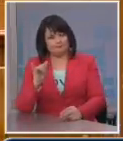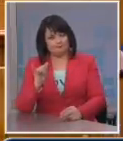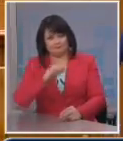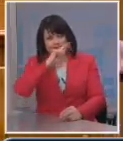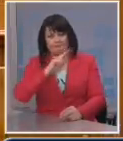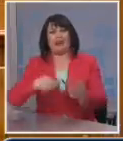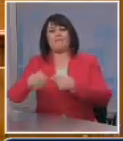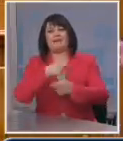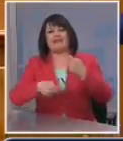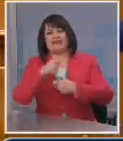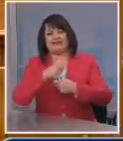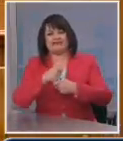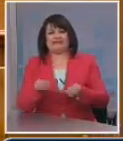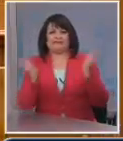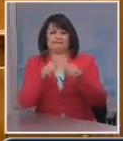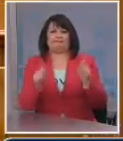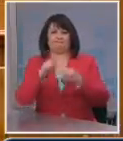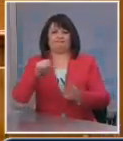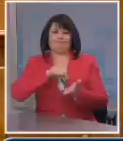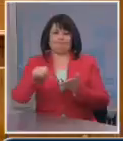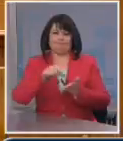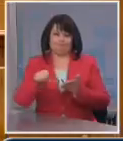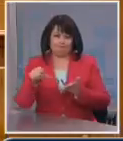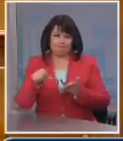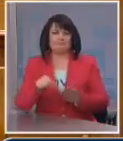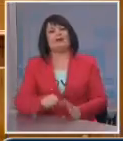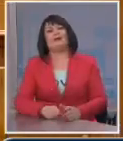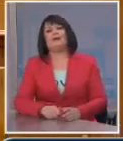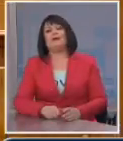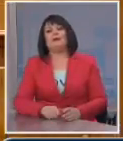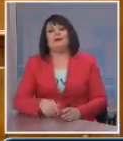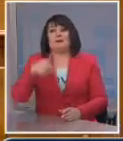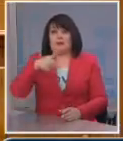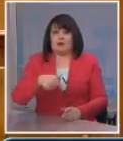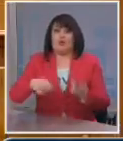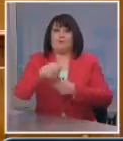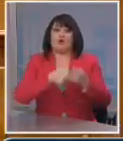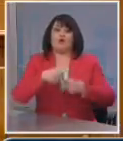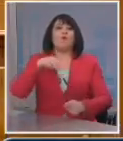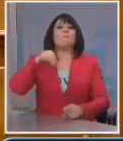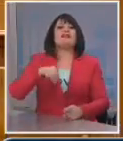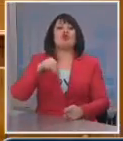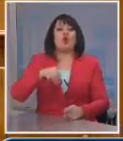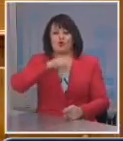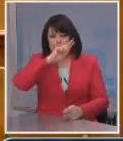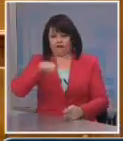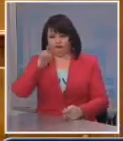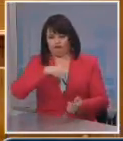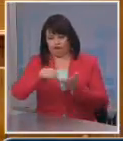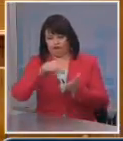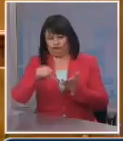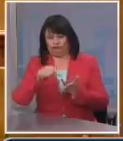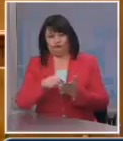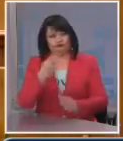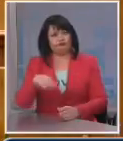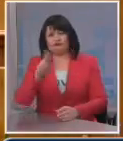επιχειρήσεων, επιχειρήσεις δηλαδή που έκλεισαν και διεγράφησαν από το Γενικό Εμπορικό Μητρό, αυξήθηκαν, πόσο νομίζετε κύριε Τσίπρα, το πρώτο